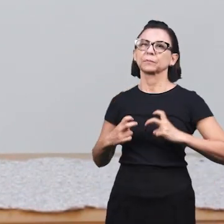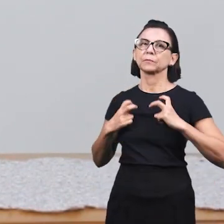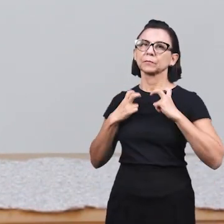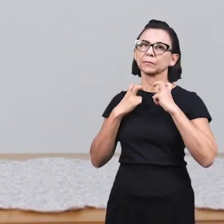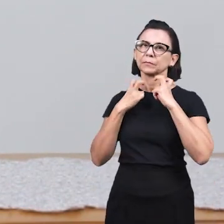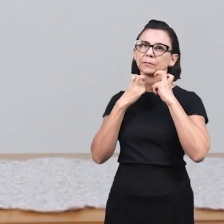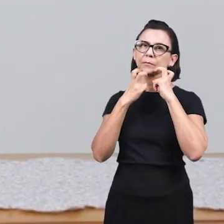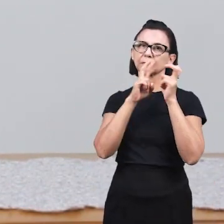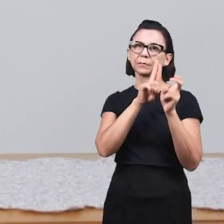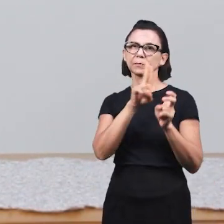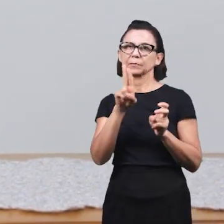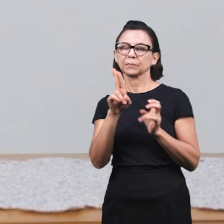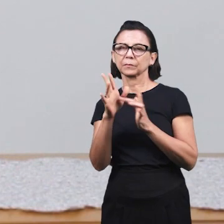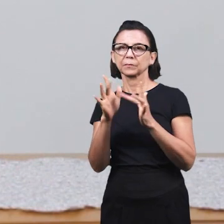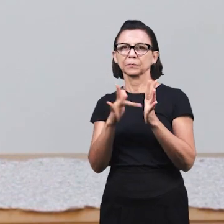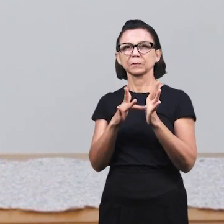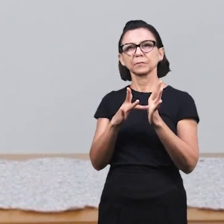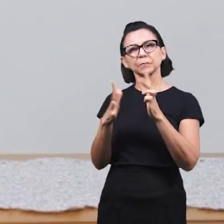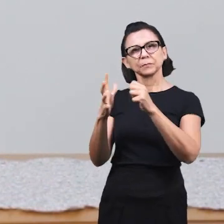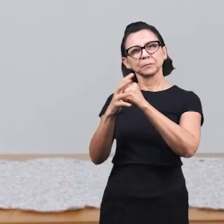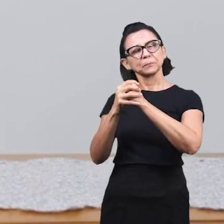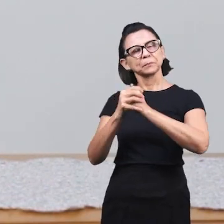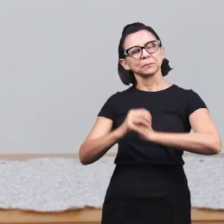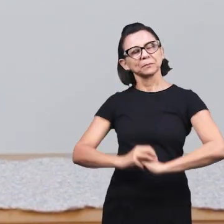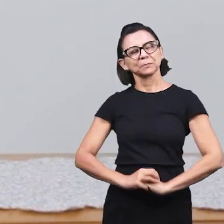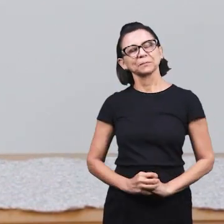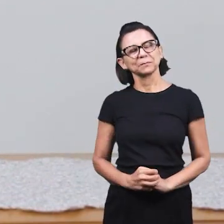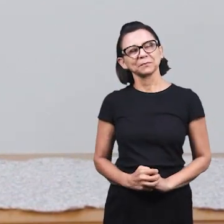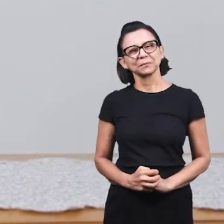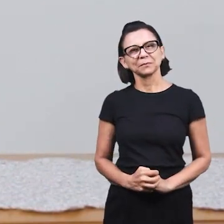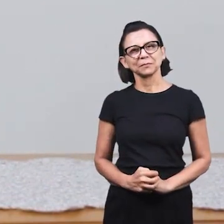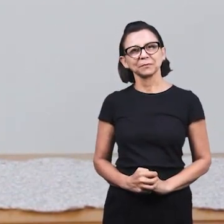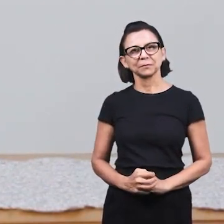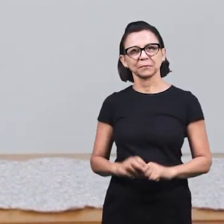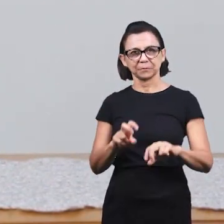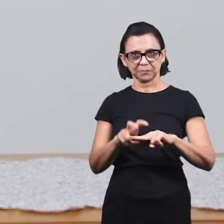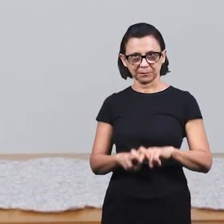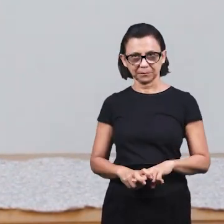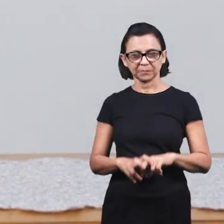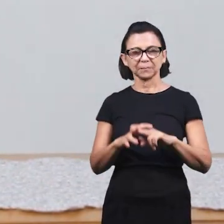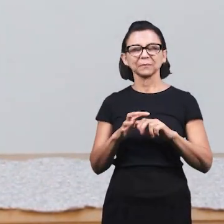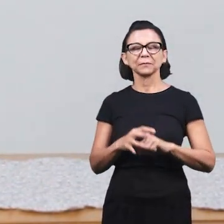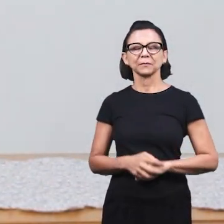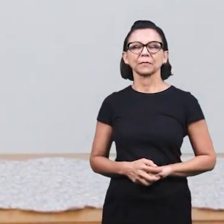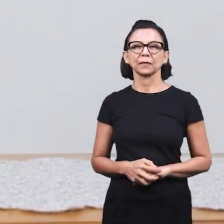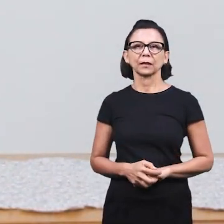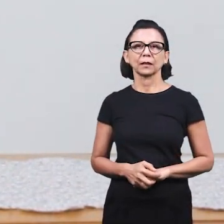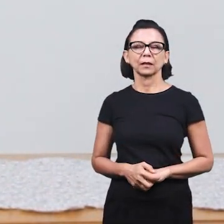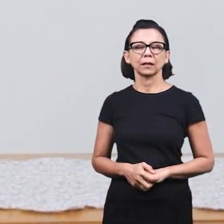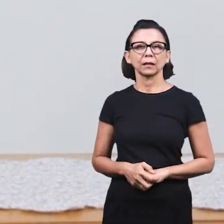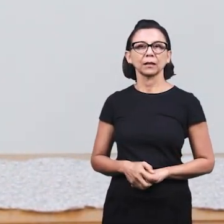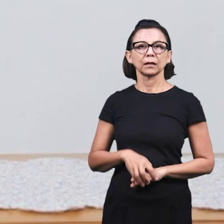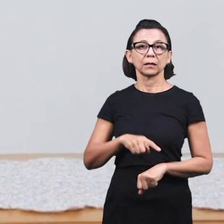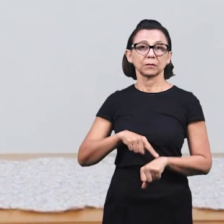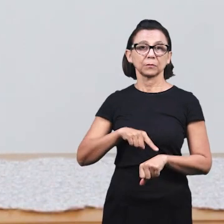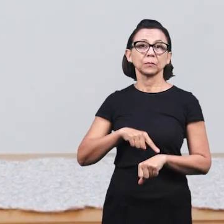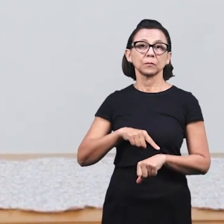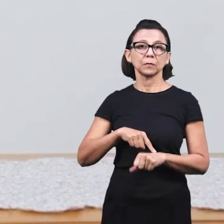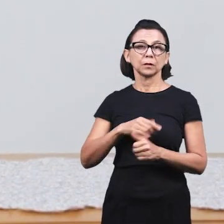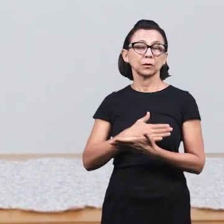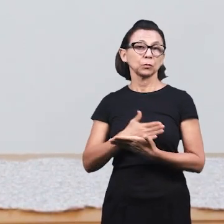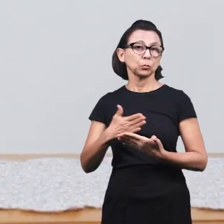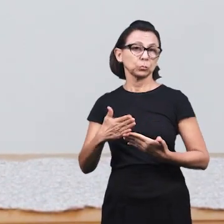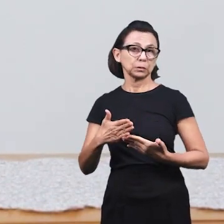Тебе, Господь, во имя Господа Иисуса. Аминь. Можете присаживаться. И мы сейчас